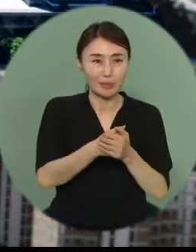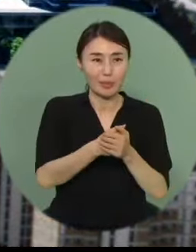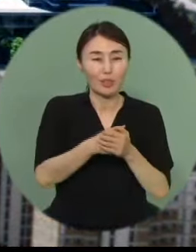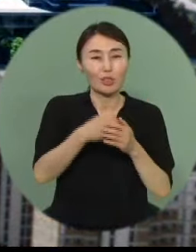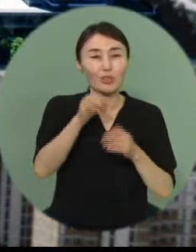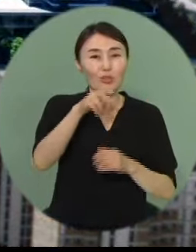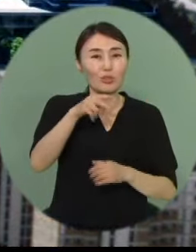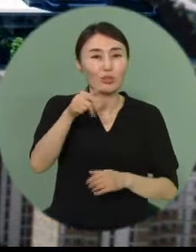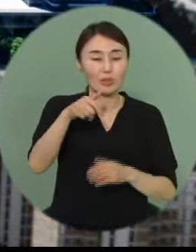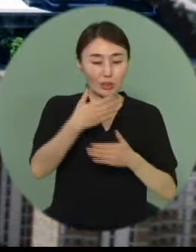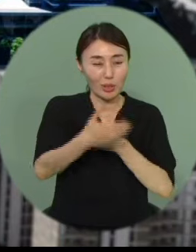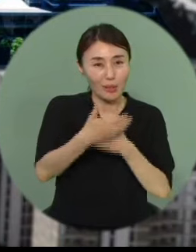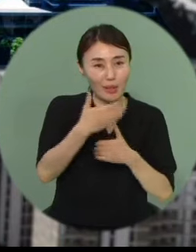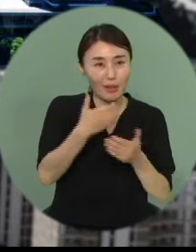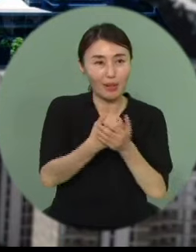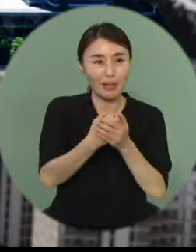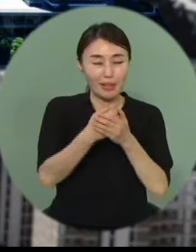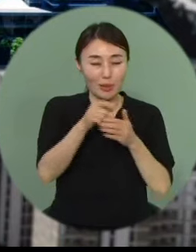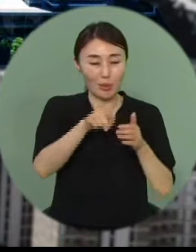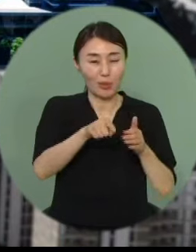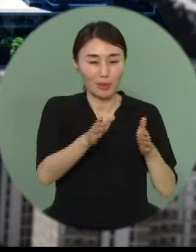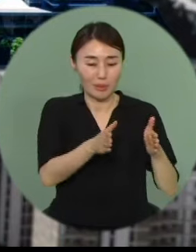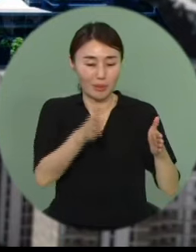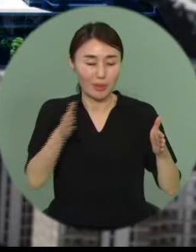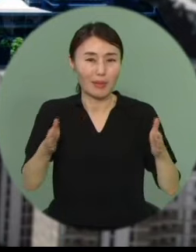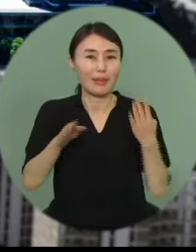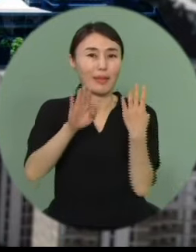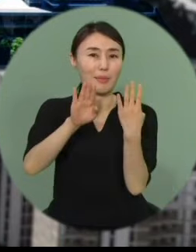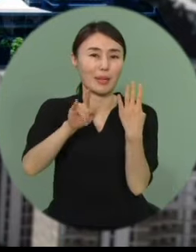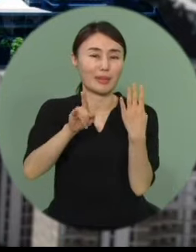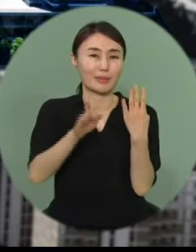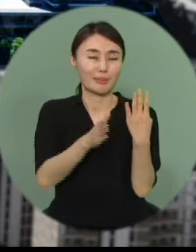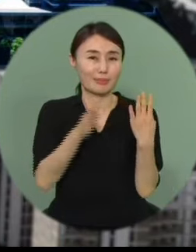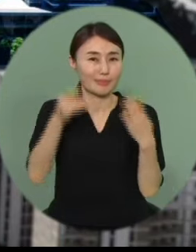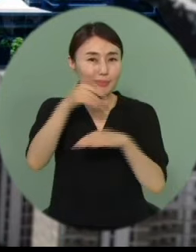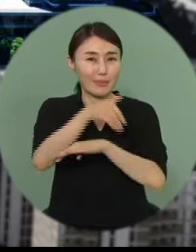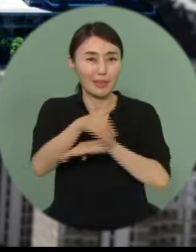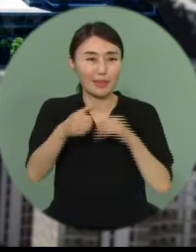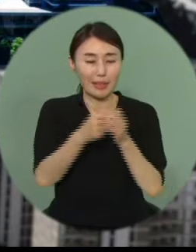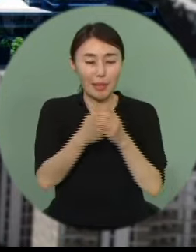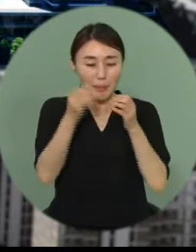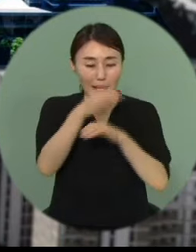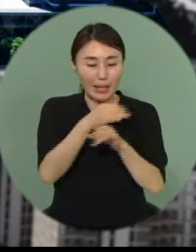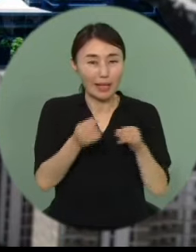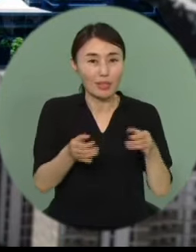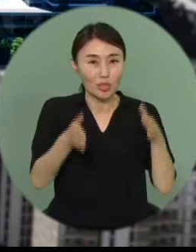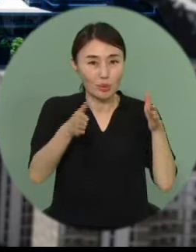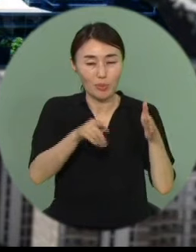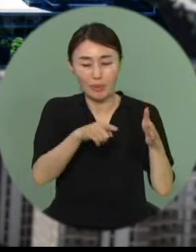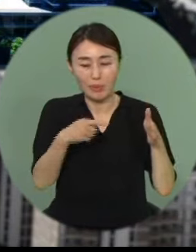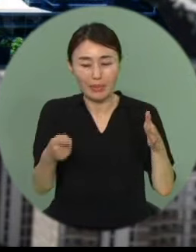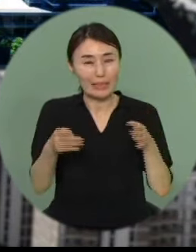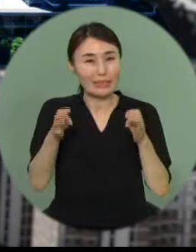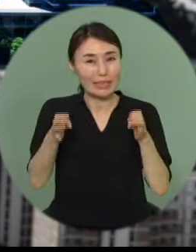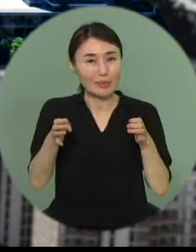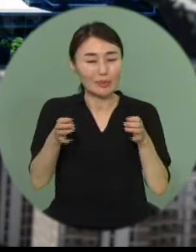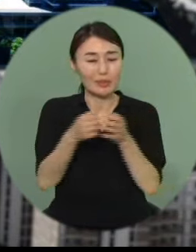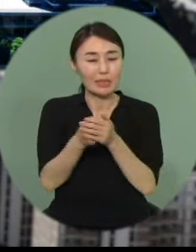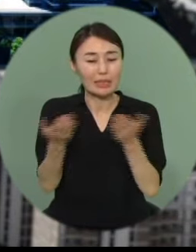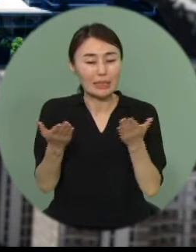신관을 건설해 지금보다 규모가 4배 이상 커집니다. 백화점 신관 바로 옆으로는 40층 이상의